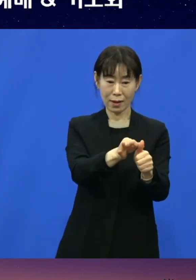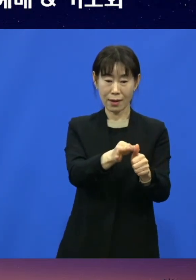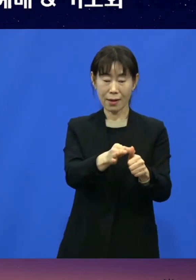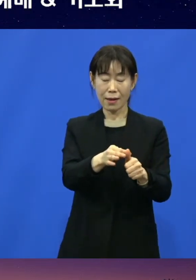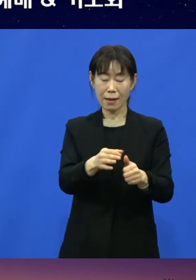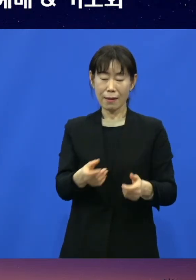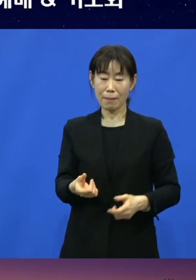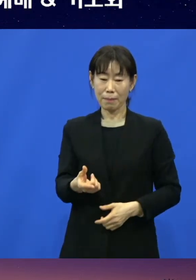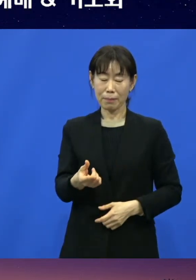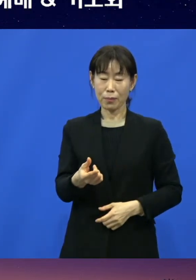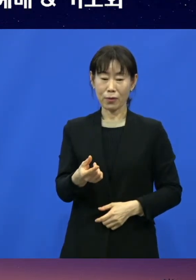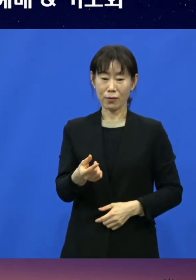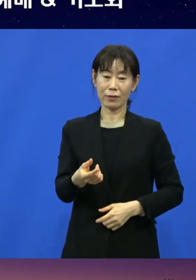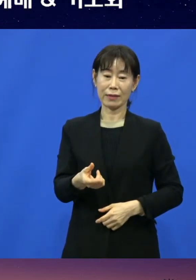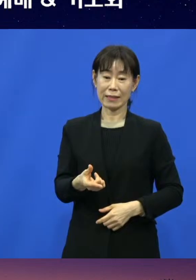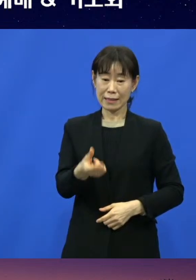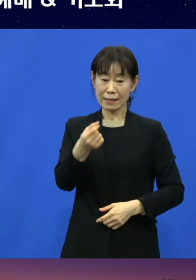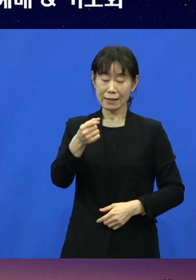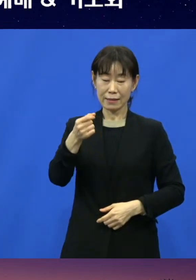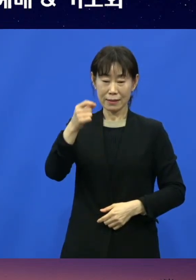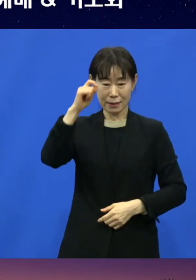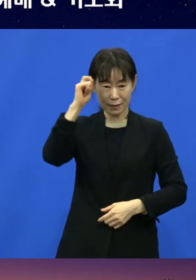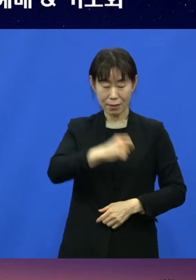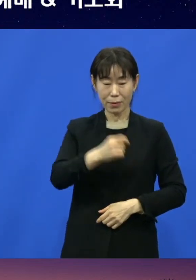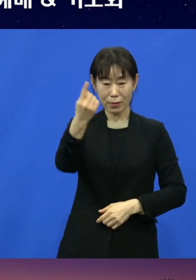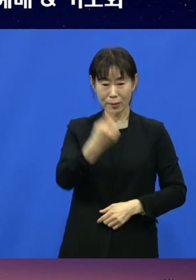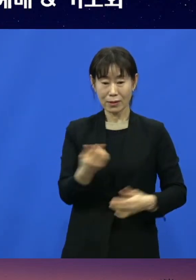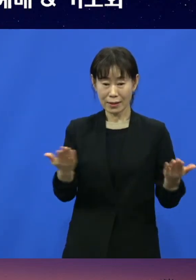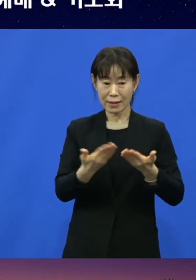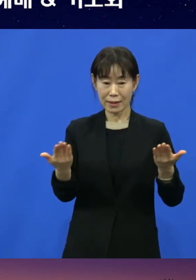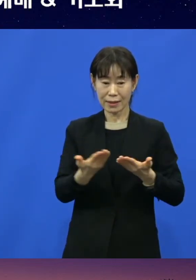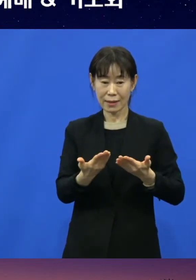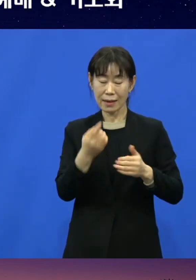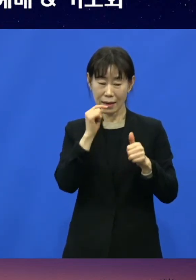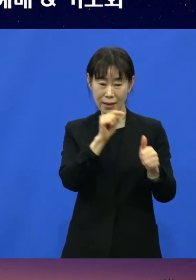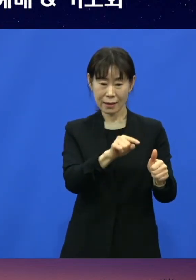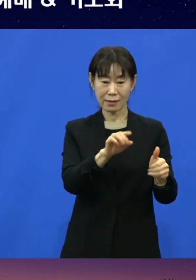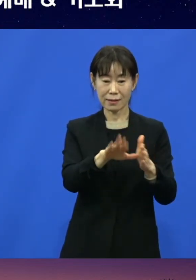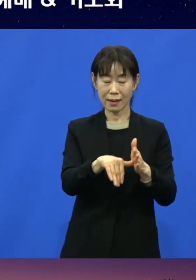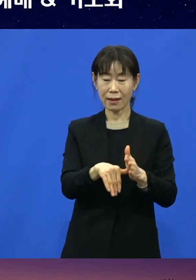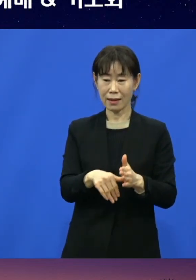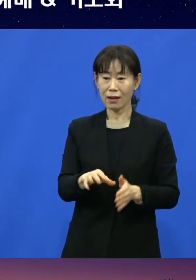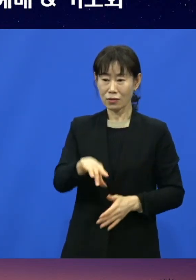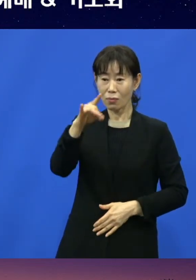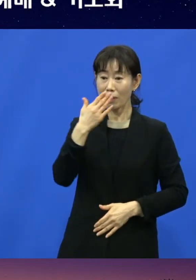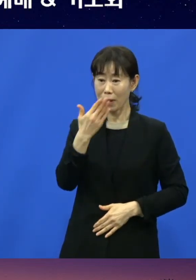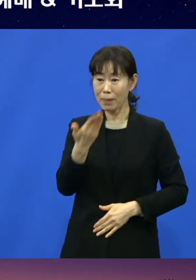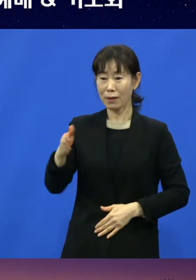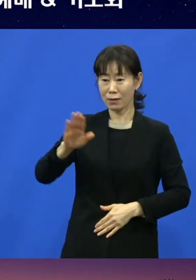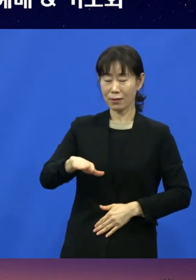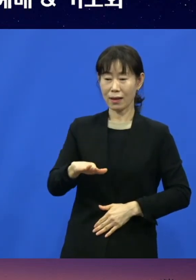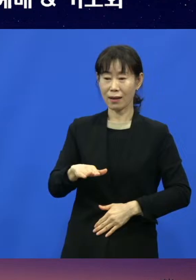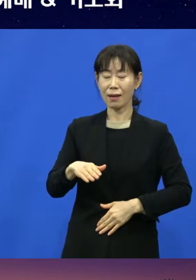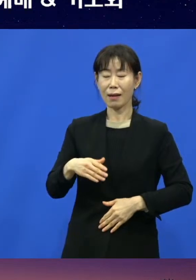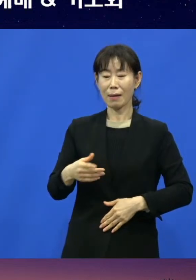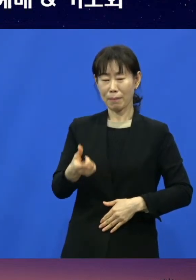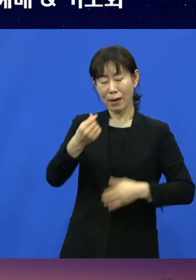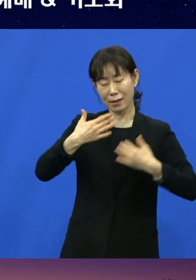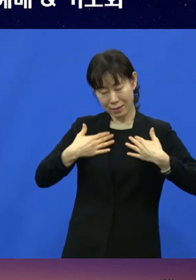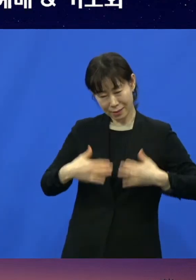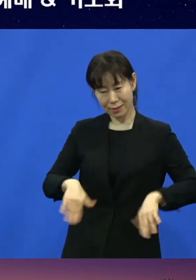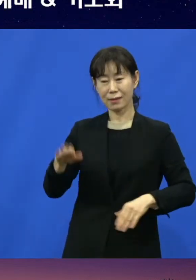그리스도를 발견한 사람은 그리스도가 나를 이끌어주는, 복음이 나를 이끌어가는. 여러분, 돈에 중독된 사람과